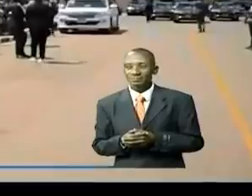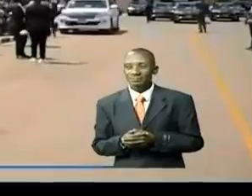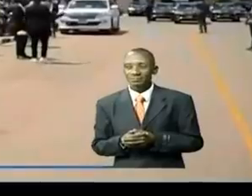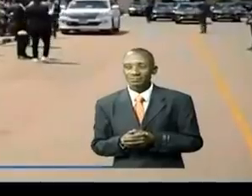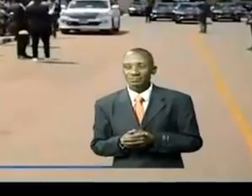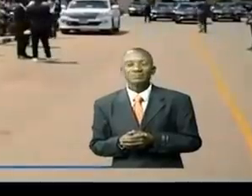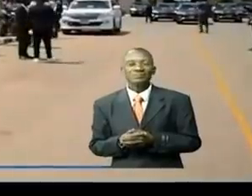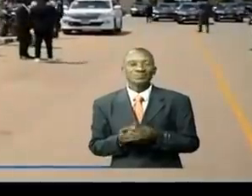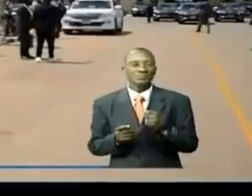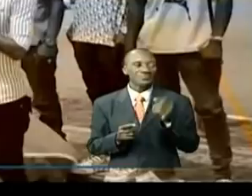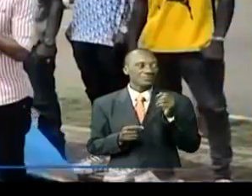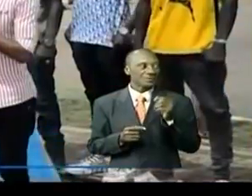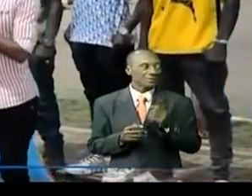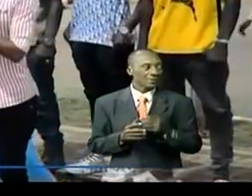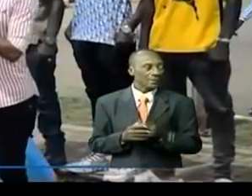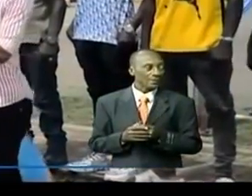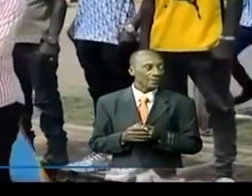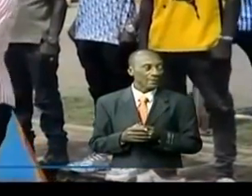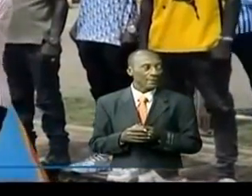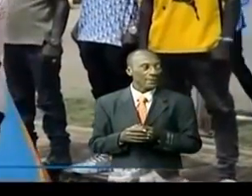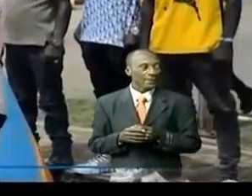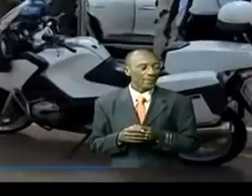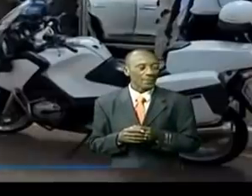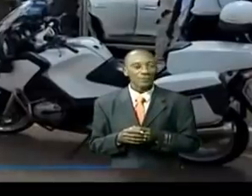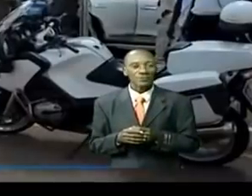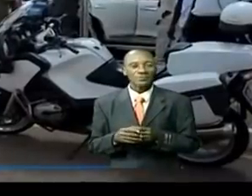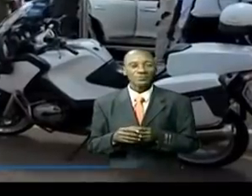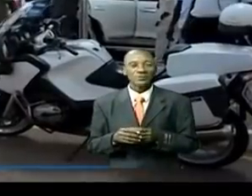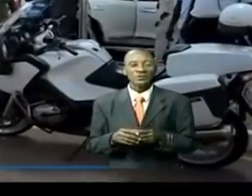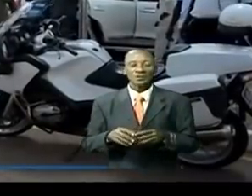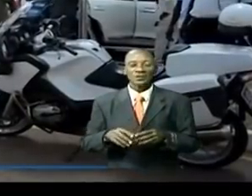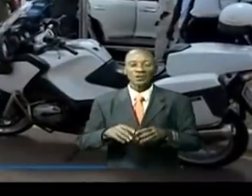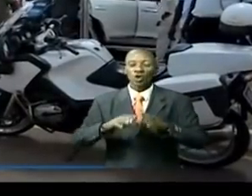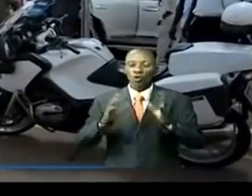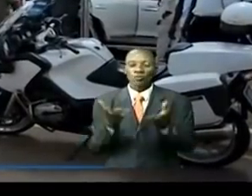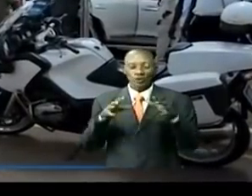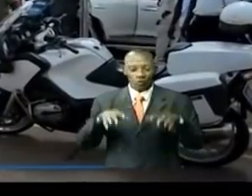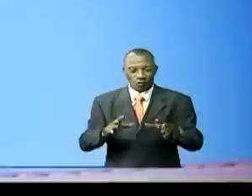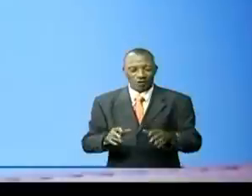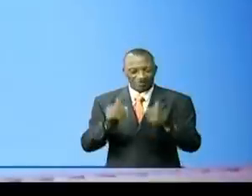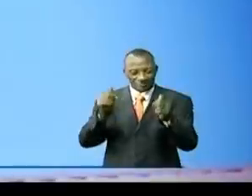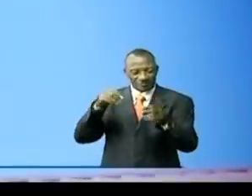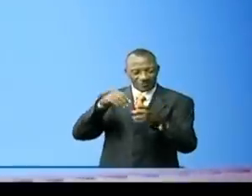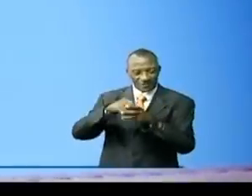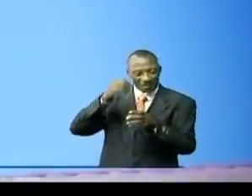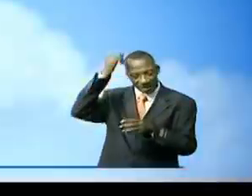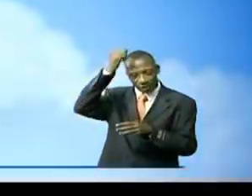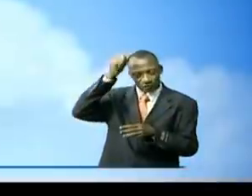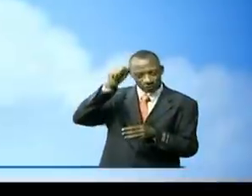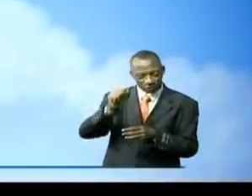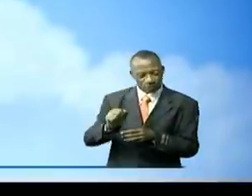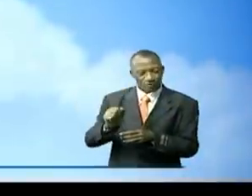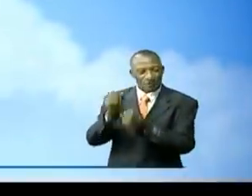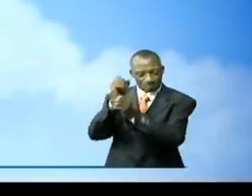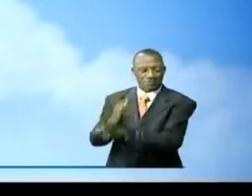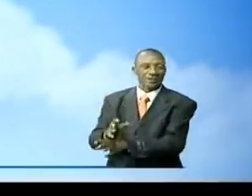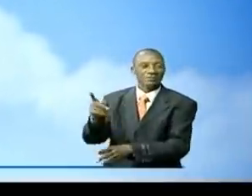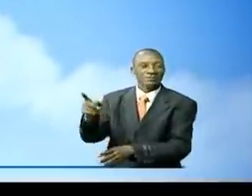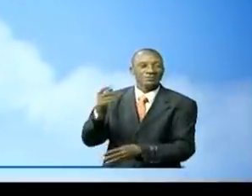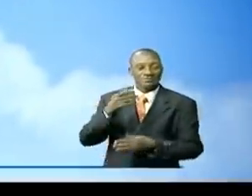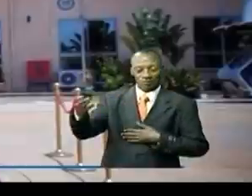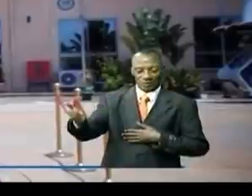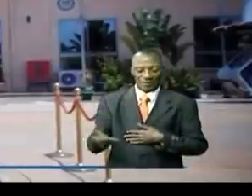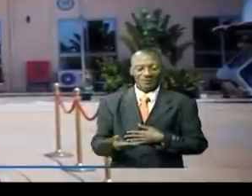La congolaise sud-soudanaise s'est fortement mobilisée cet après-midi du dimanche 8 mai pour accueillir le président de la